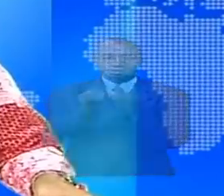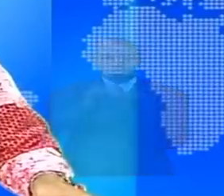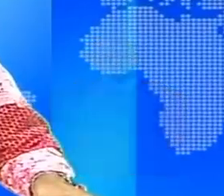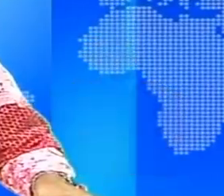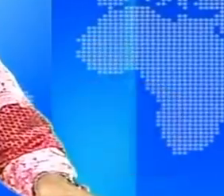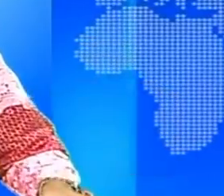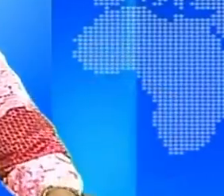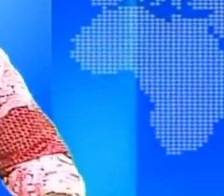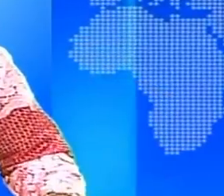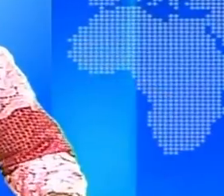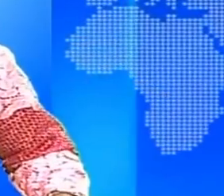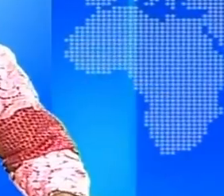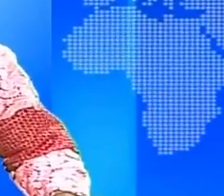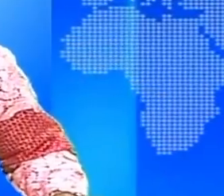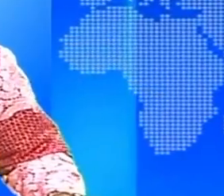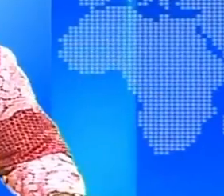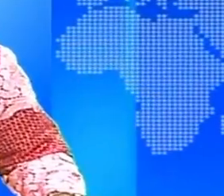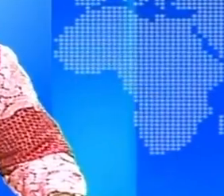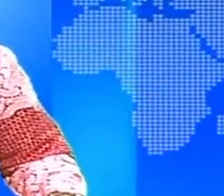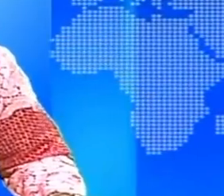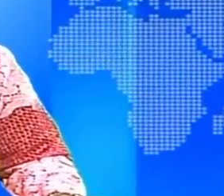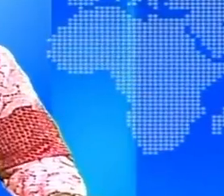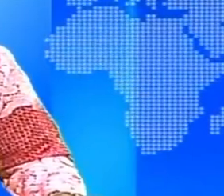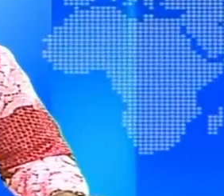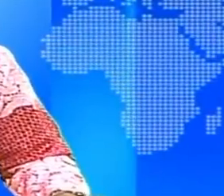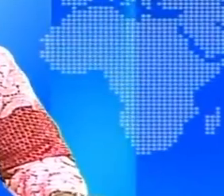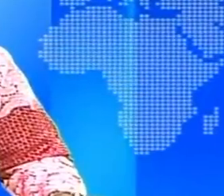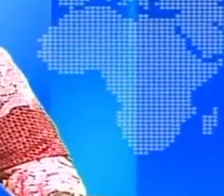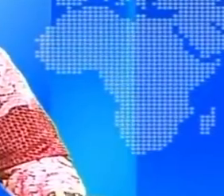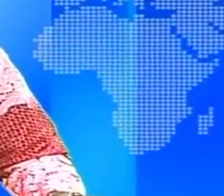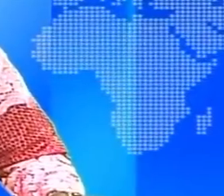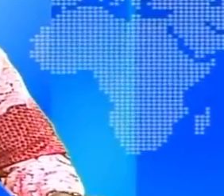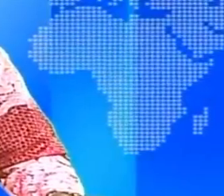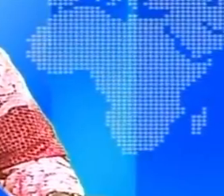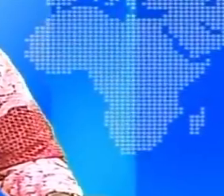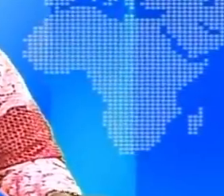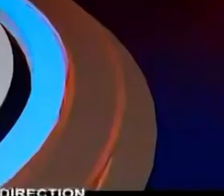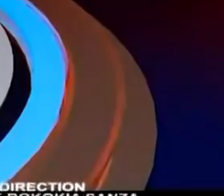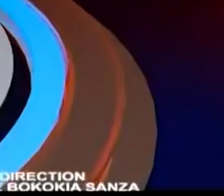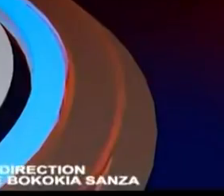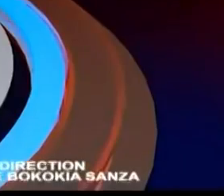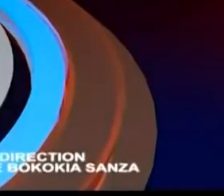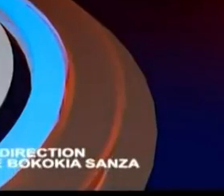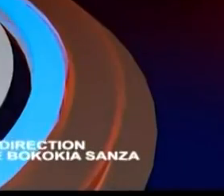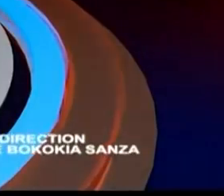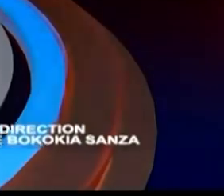sera traitée la poursuite de la loi électorale. On se retrouve très prochainement. Au revoir.